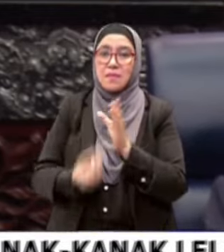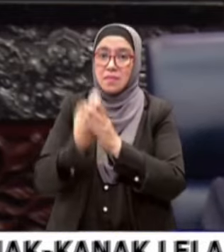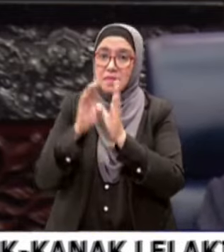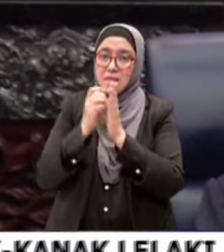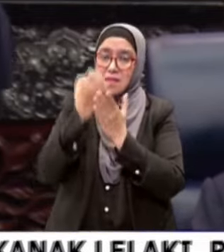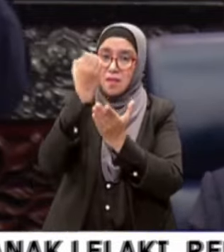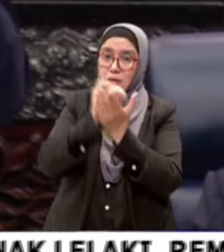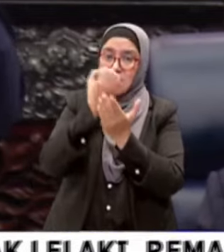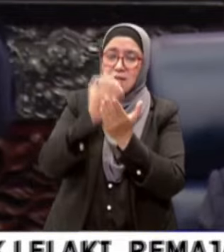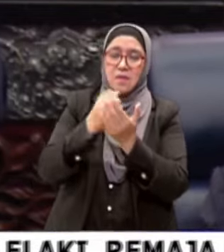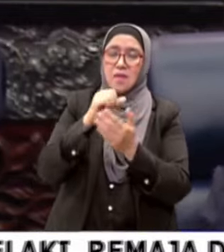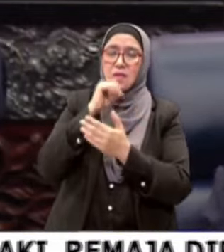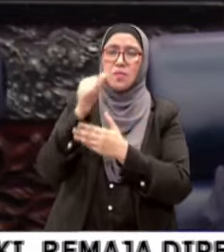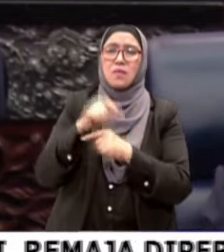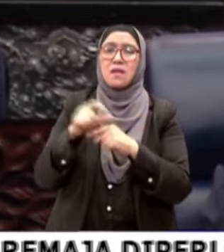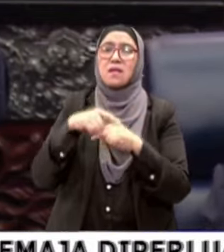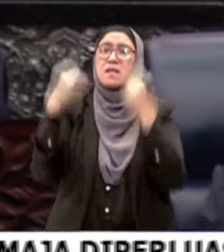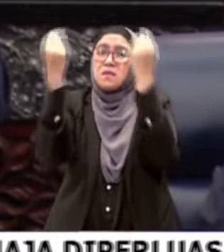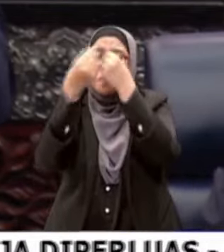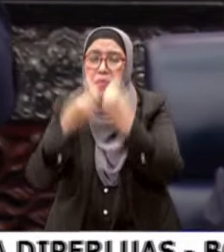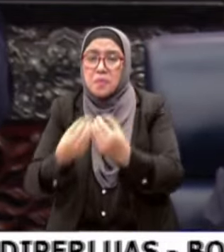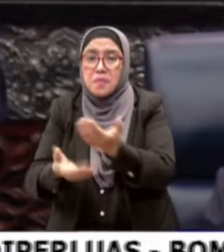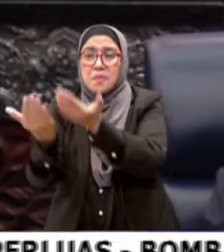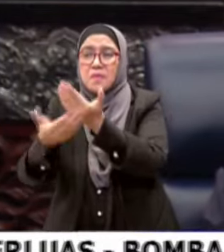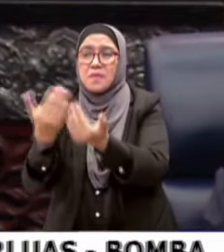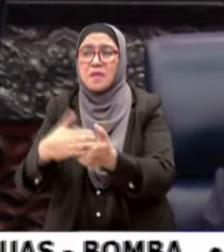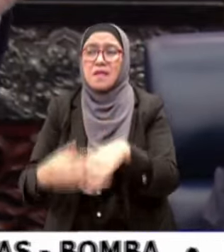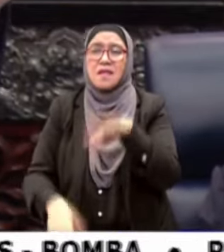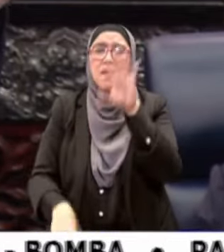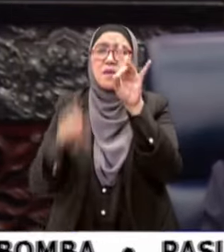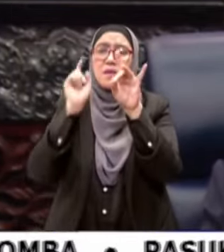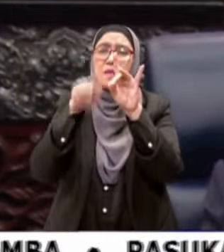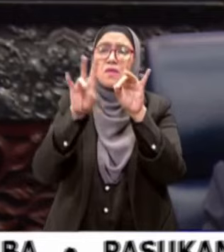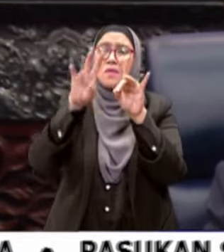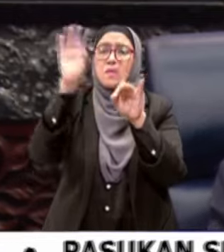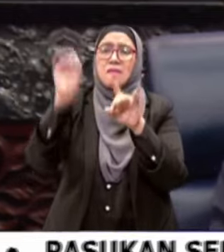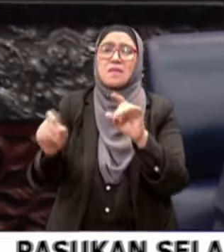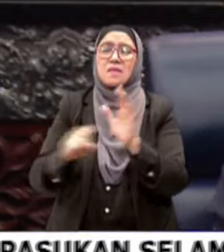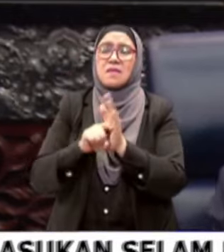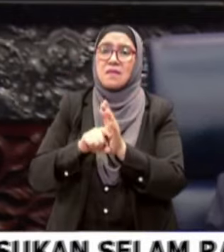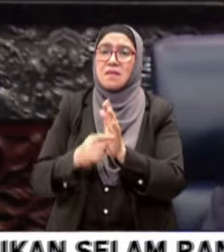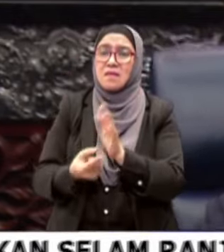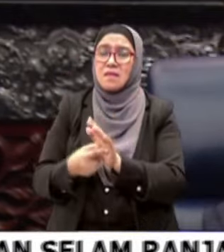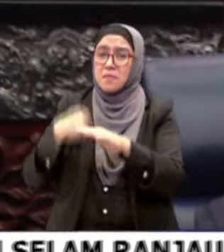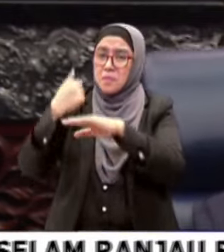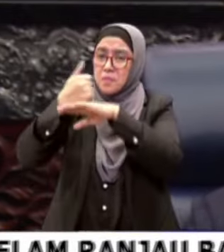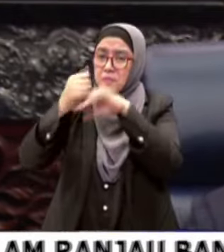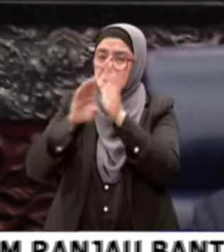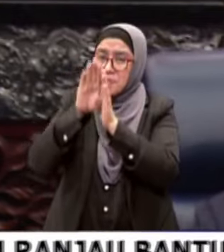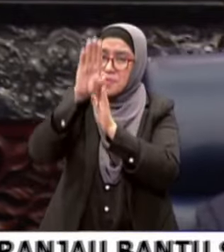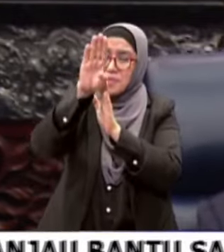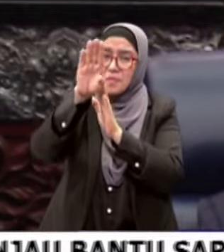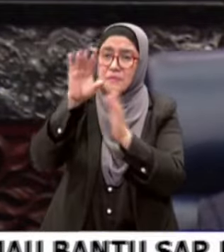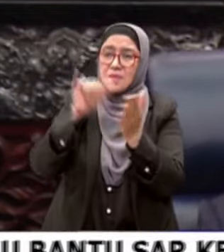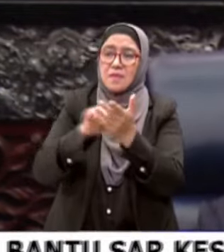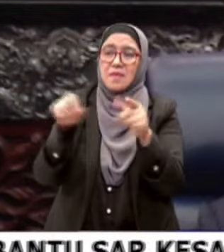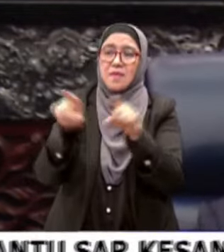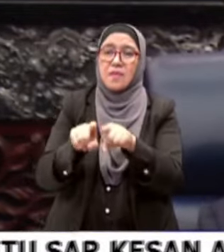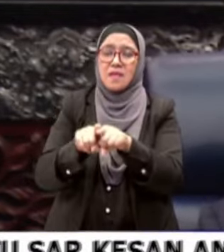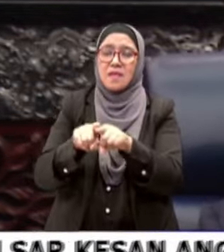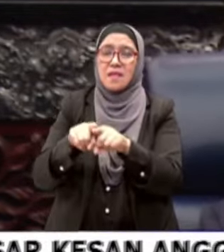bukannya 8 populehan 700 pertumbuhan tahunan itu dia sama dengan shampo 3.5